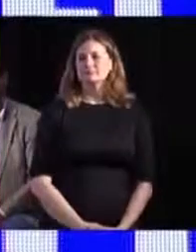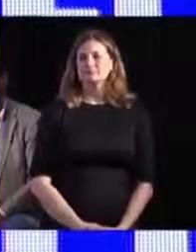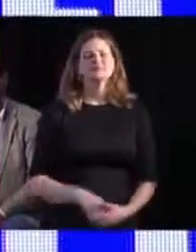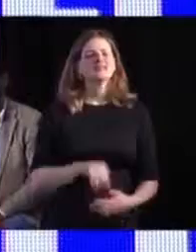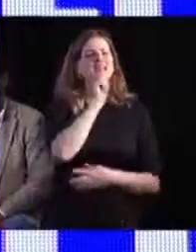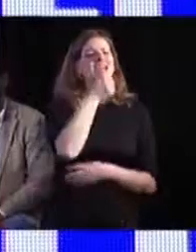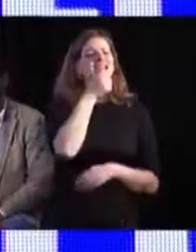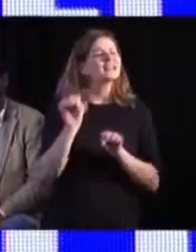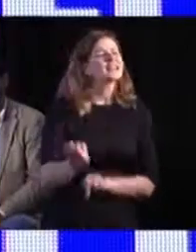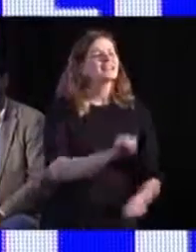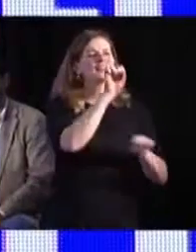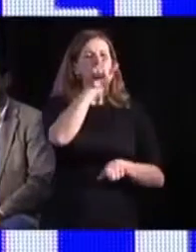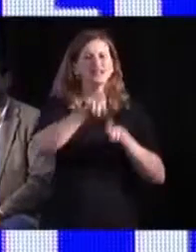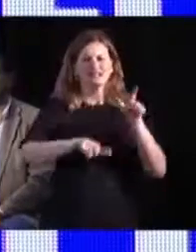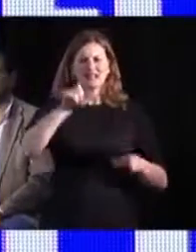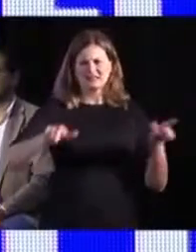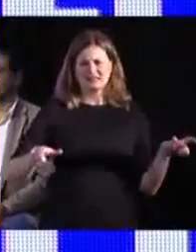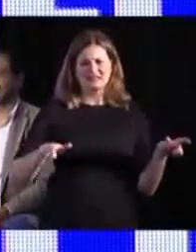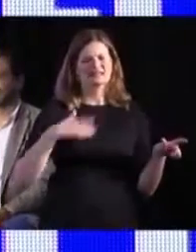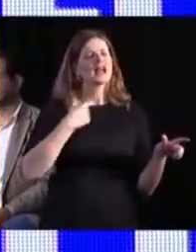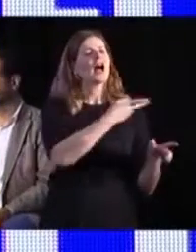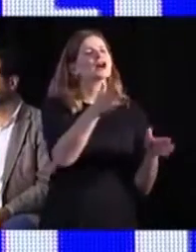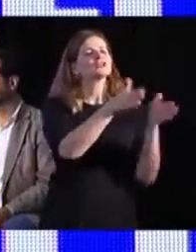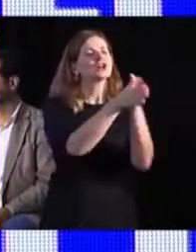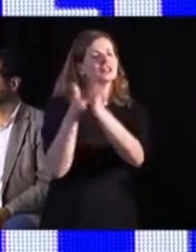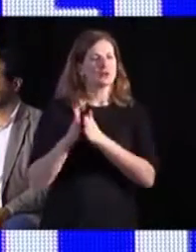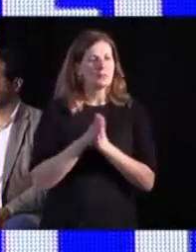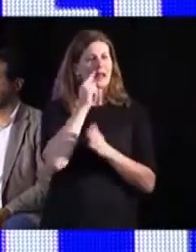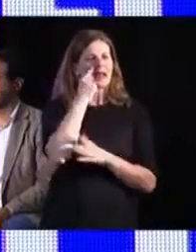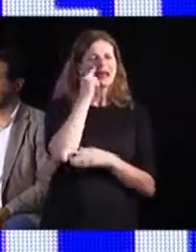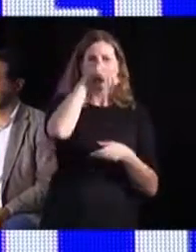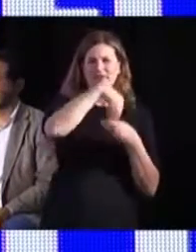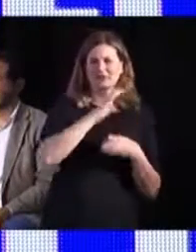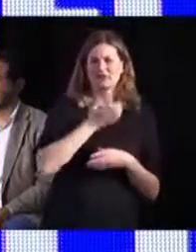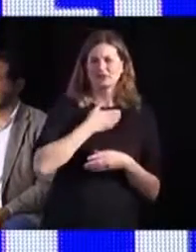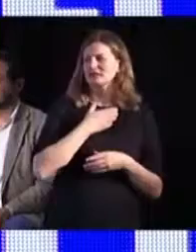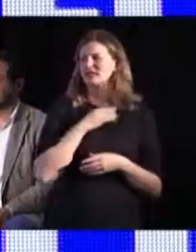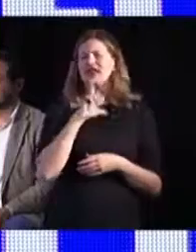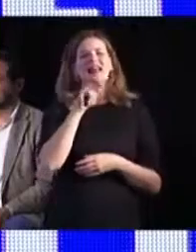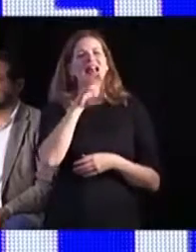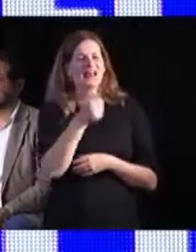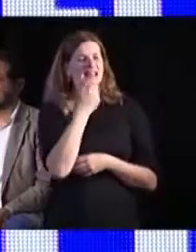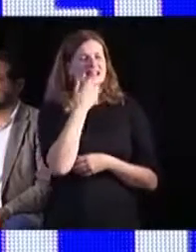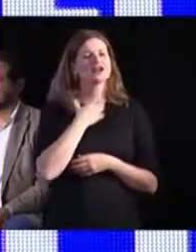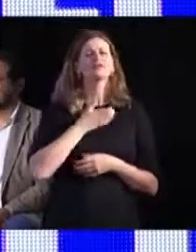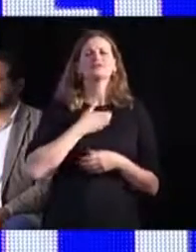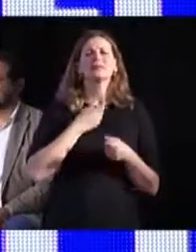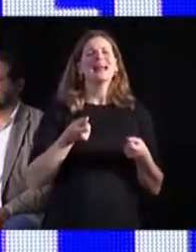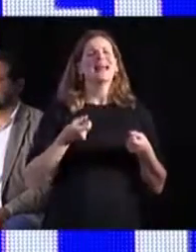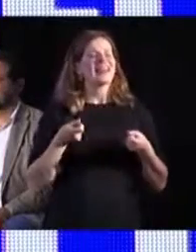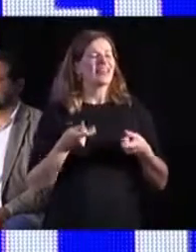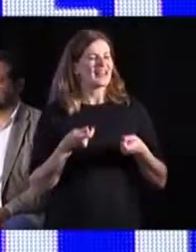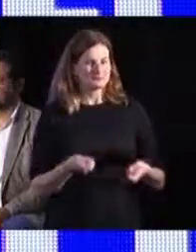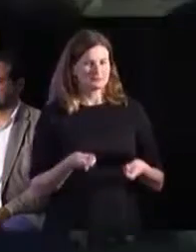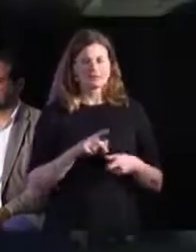Qui està defensant la gent, els nostres companys, l'Ada, la Laia, l'Ajuntament, quan aquest és l'Ajuntament que més ha pujat la despesa social de